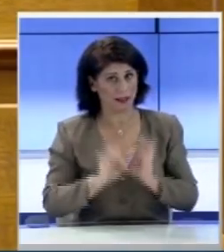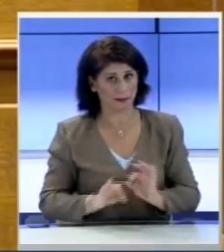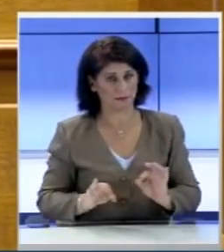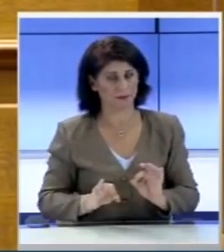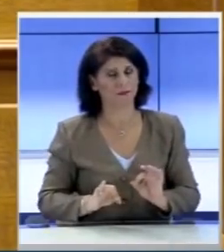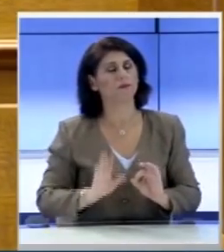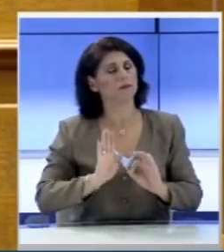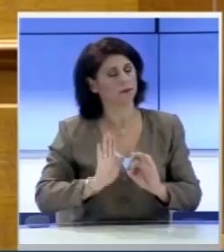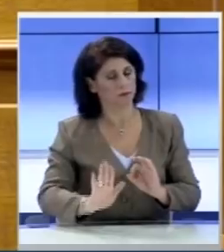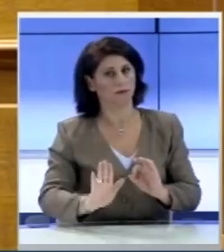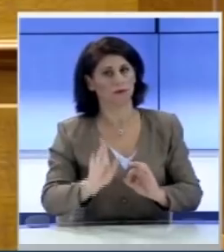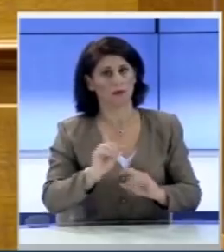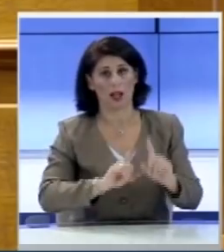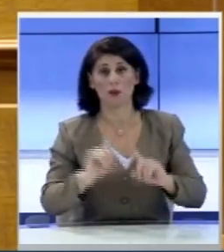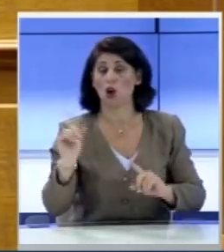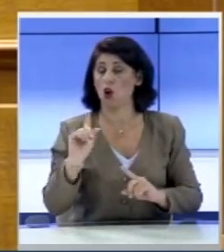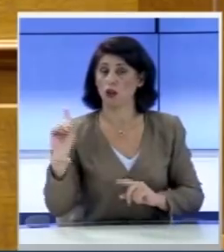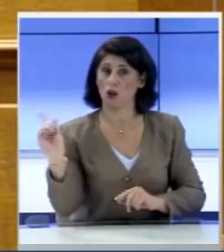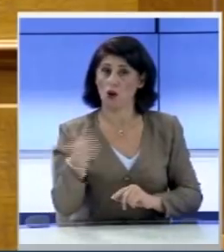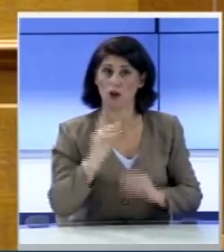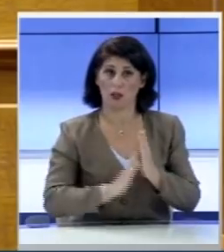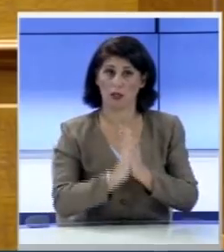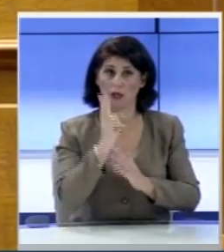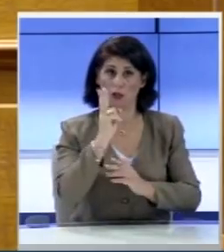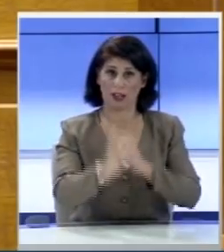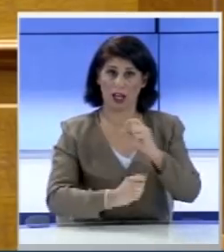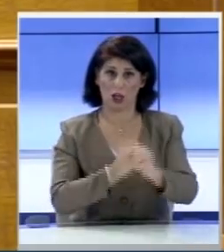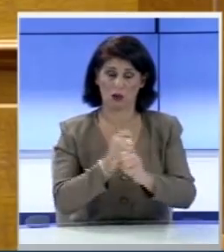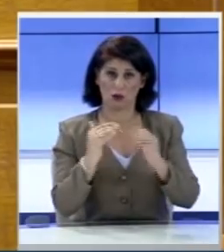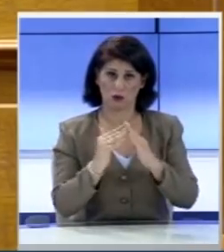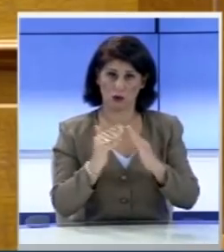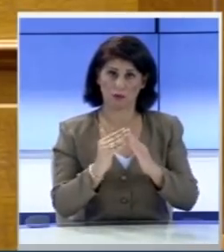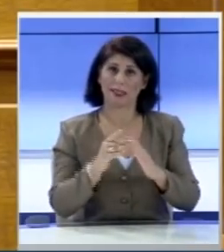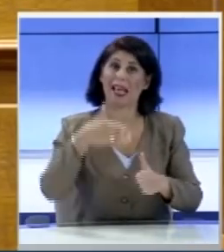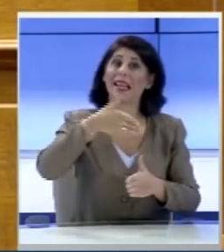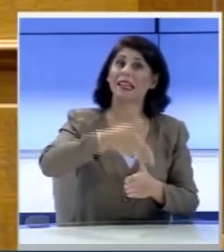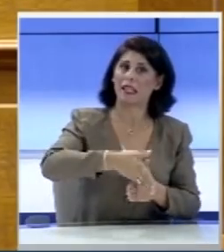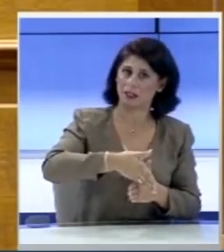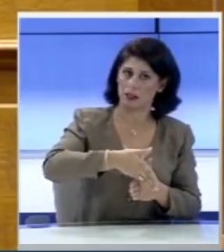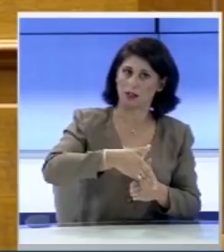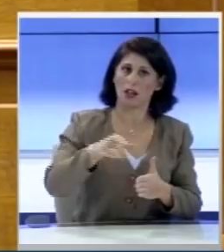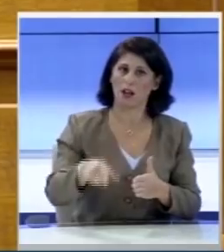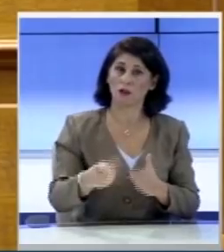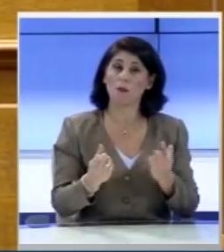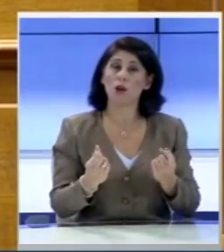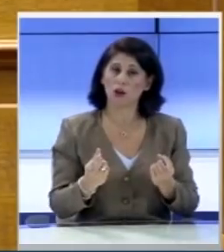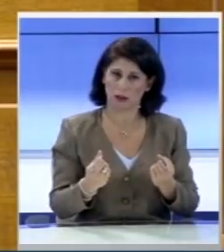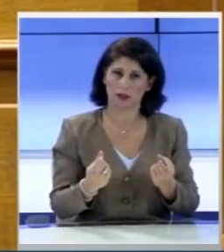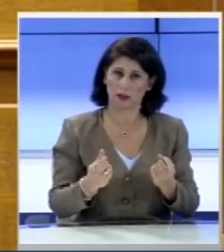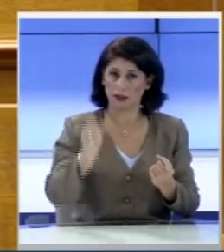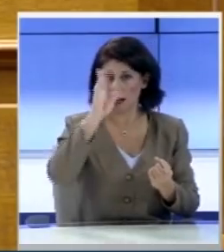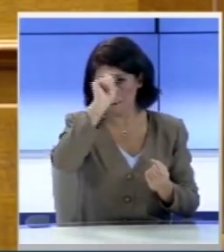να παραμένουν δηλαδή κάποιοι, όχι όλοι, για 12 χρόνια στα σπίτια τους ως ενοικιαστές, είναι και προκλητικό